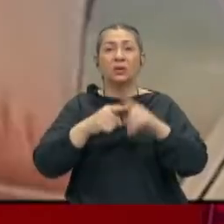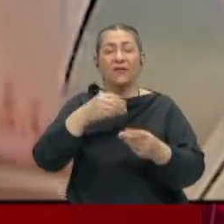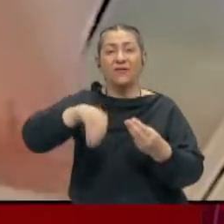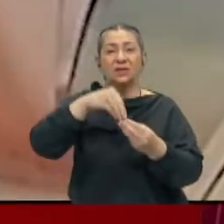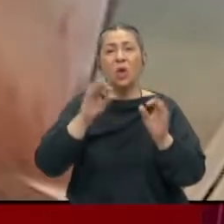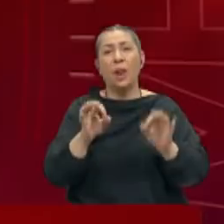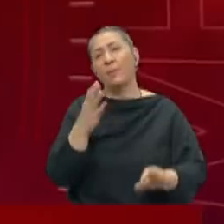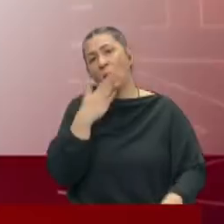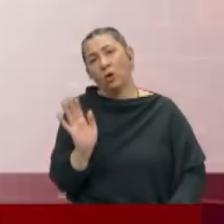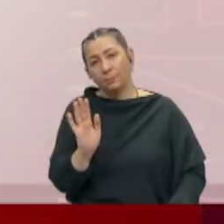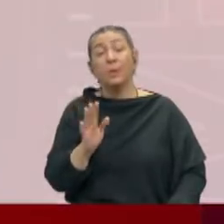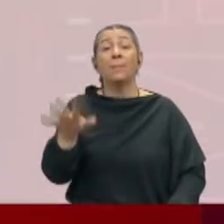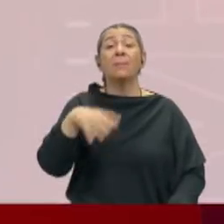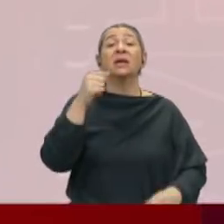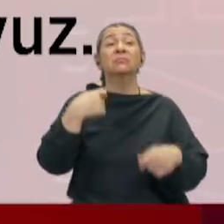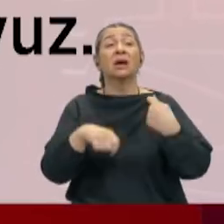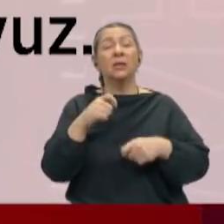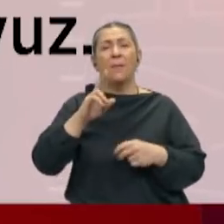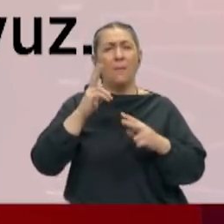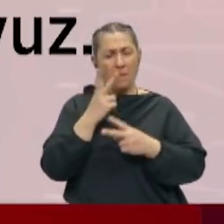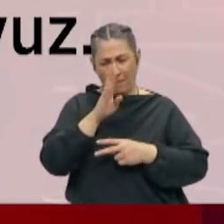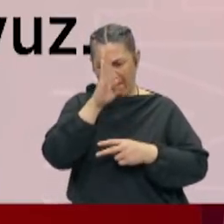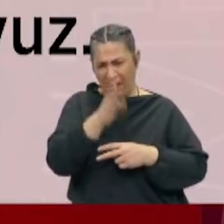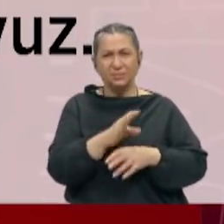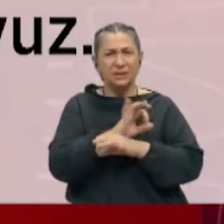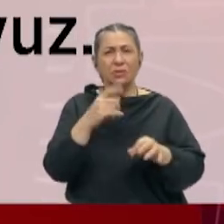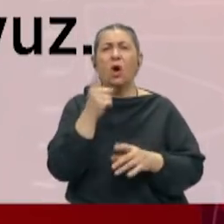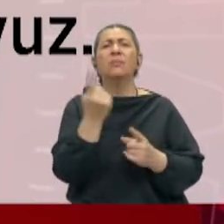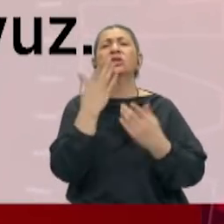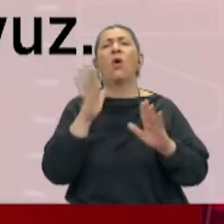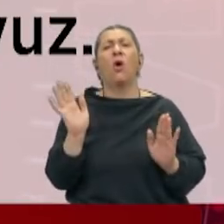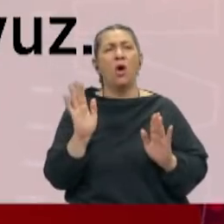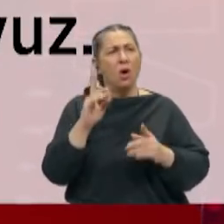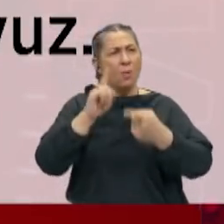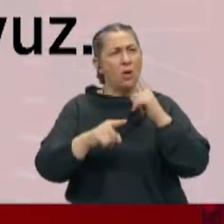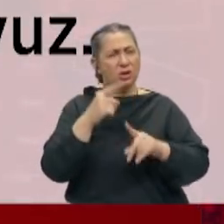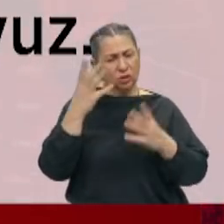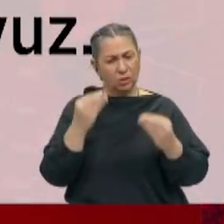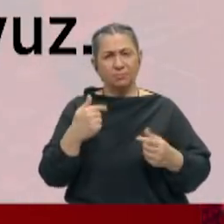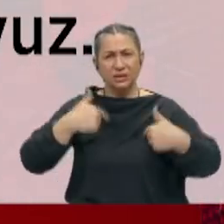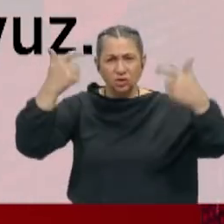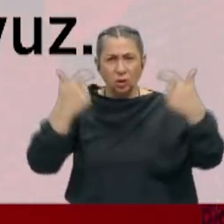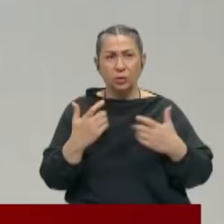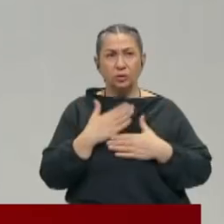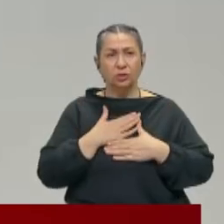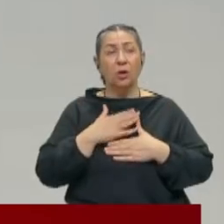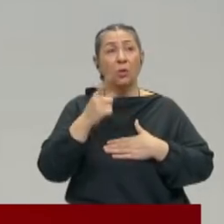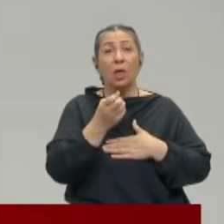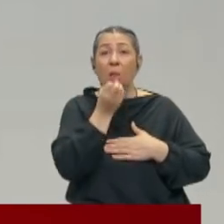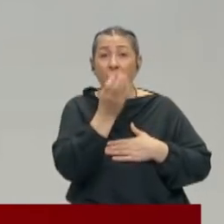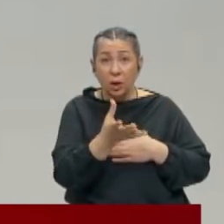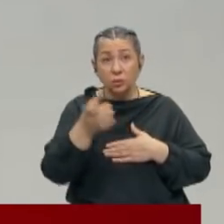faizinin bir önemi kalmadı. Merkez Bankası'nın bağımsızlığı diyeceksiniz. Yok öyle bir şey. Siyasetçi olarak biz sorumluyuz. Bu